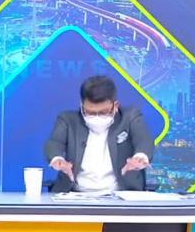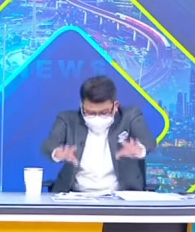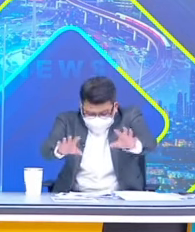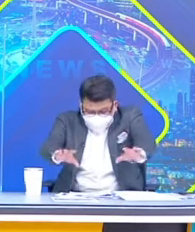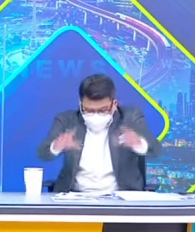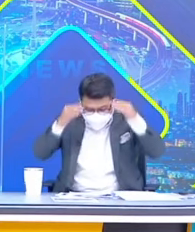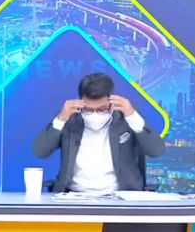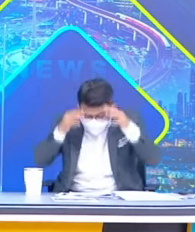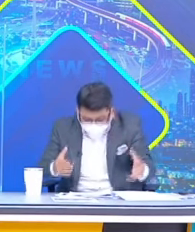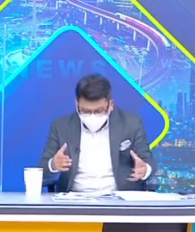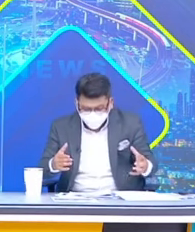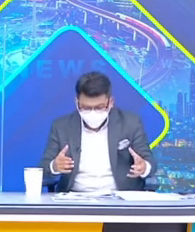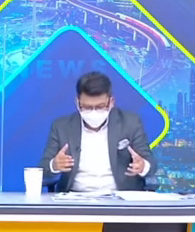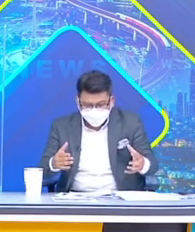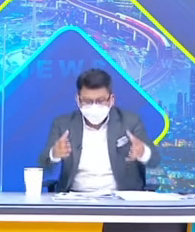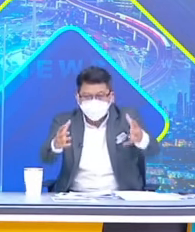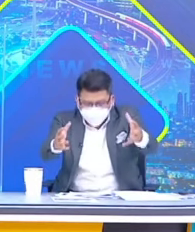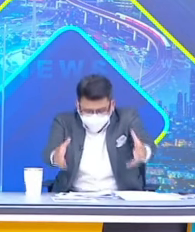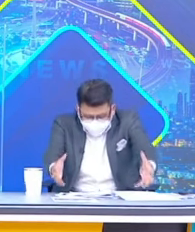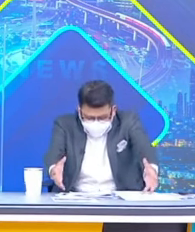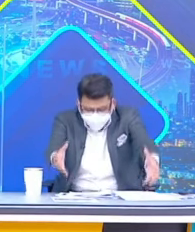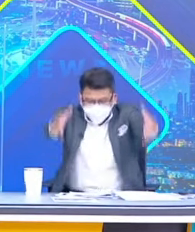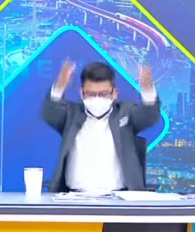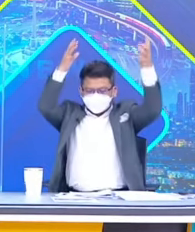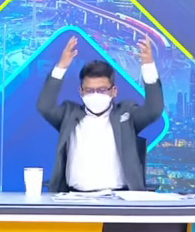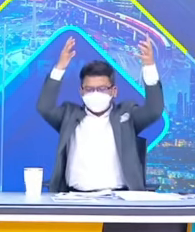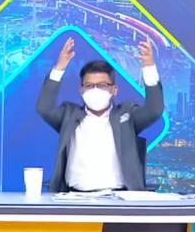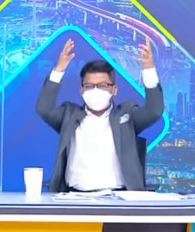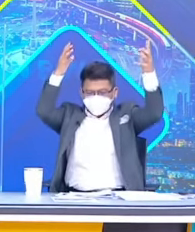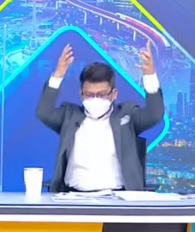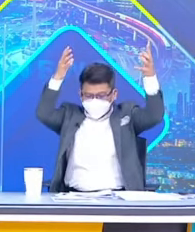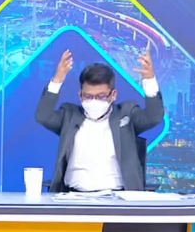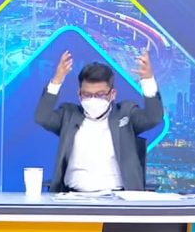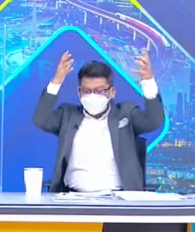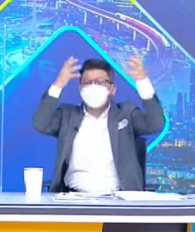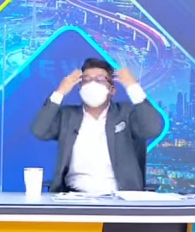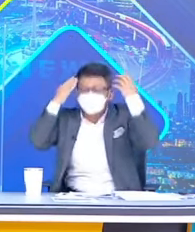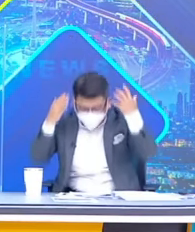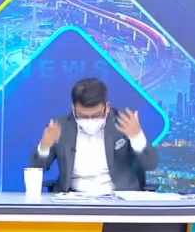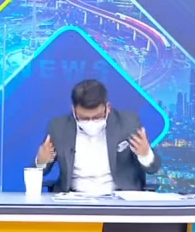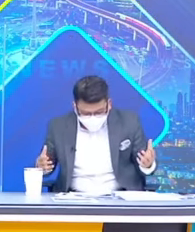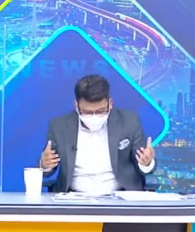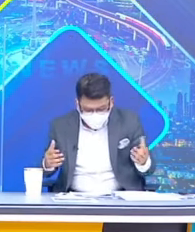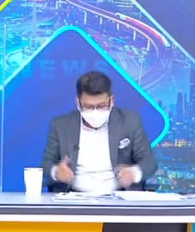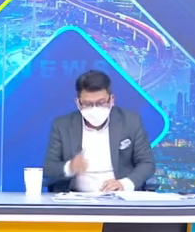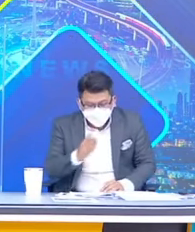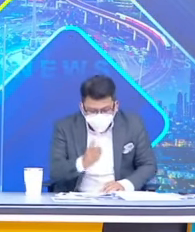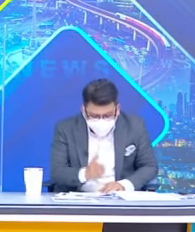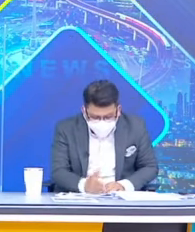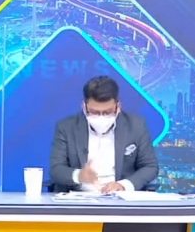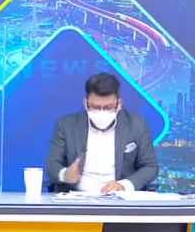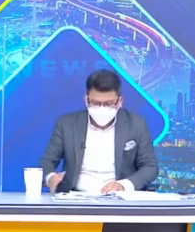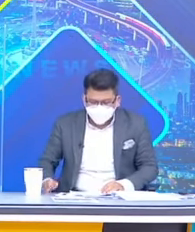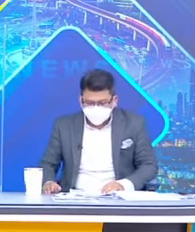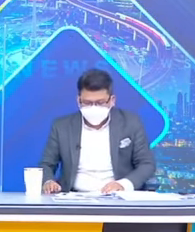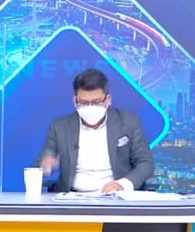แต่ด้วยจิตที่สยบคำหยามกลายเป็นยกนายกขึ้นมาแล้วเหยียบตัวเองซะนั้นพล